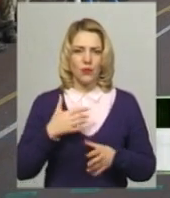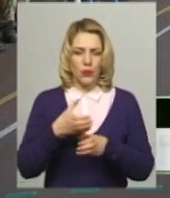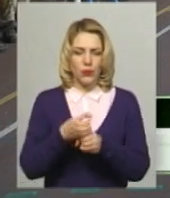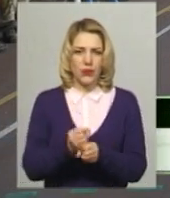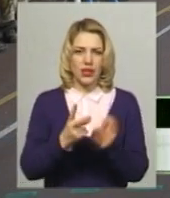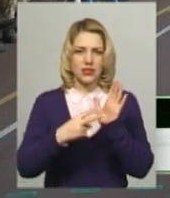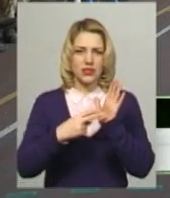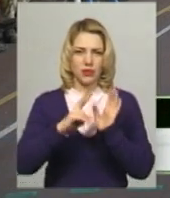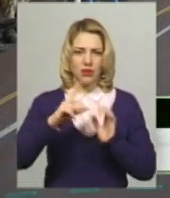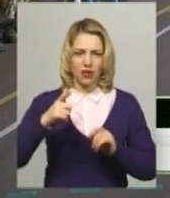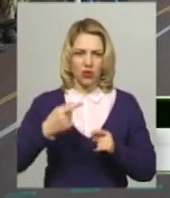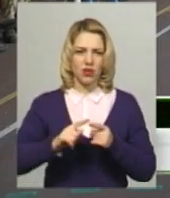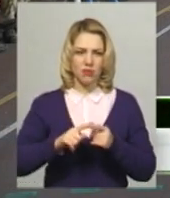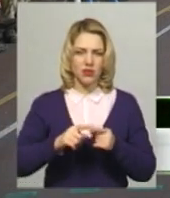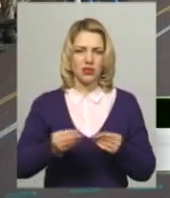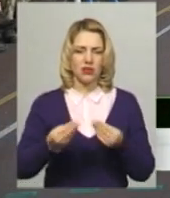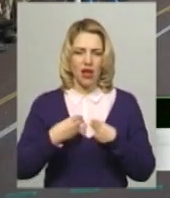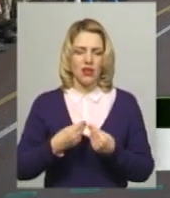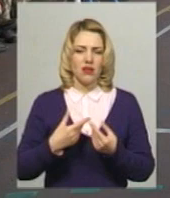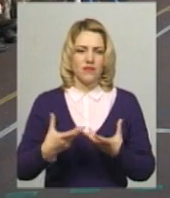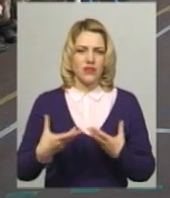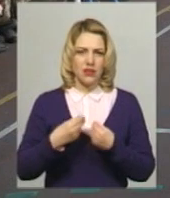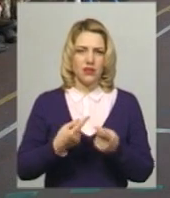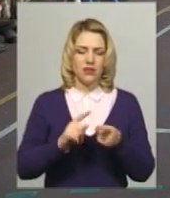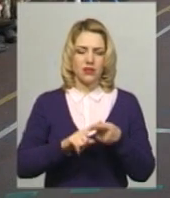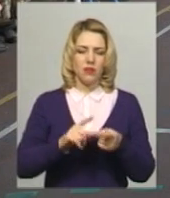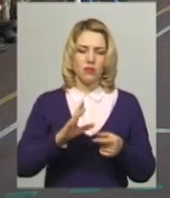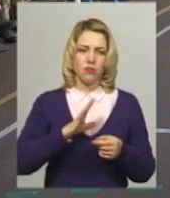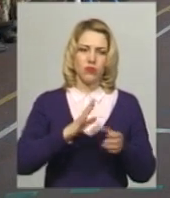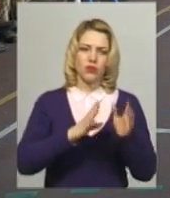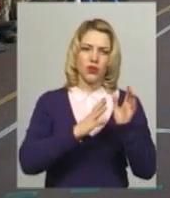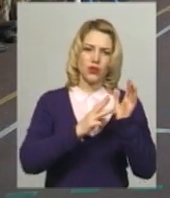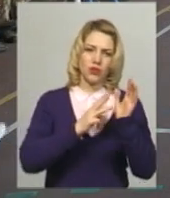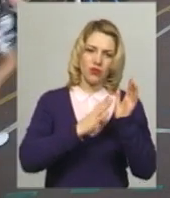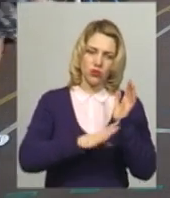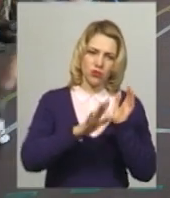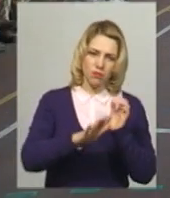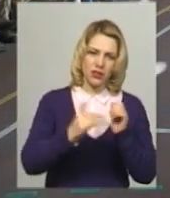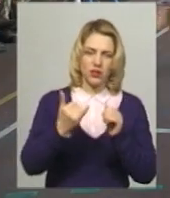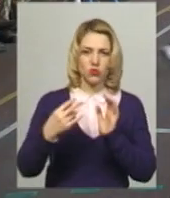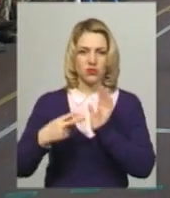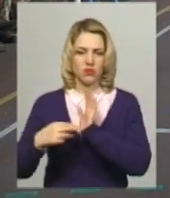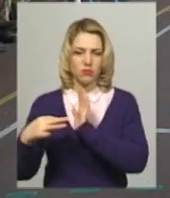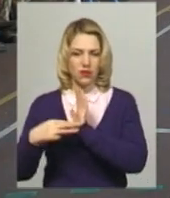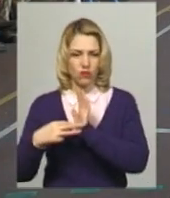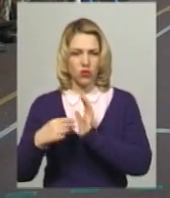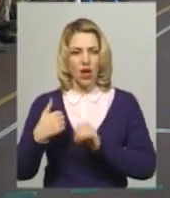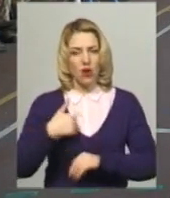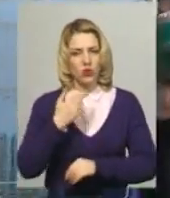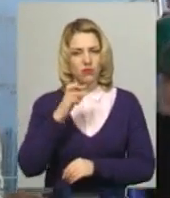були про це ознаки. Максимальний результат був 95, сьогодні 78. А ти хотів би який?